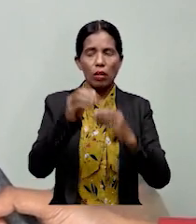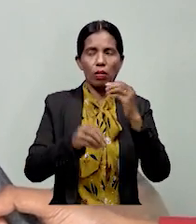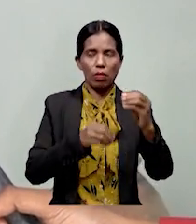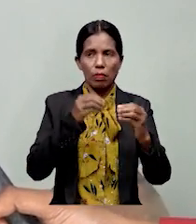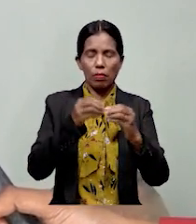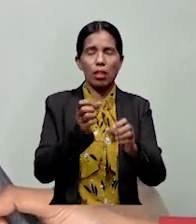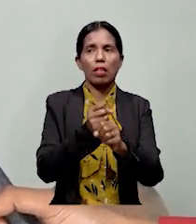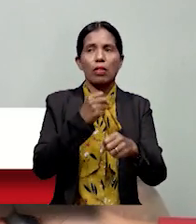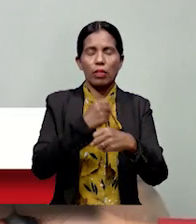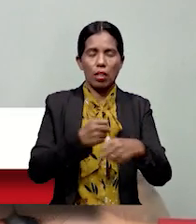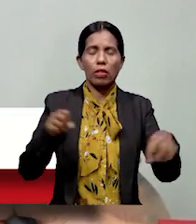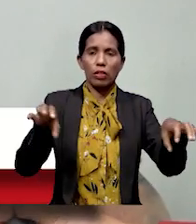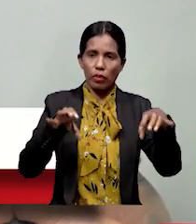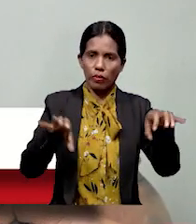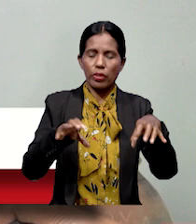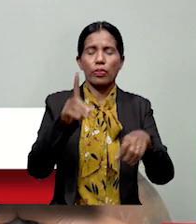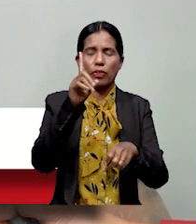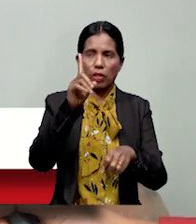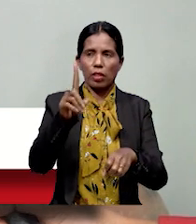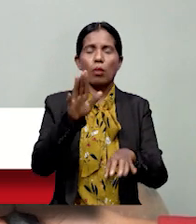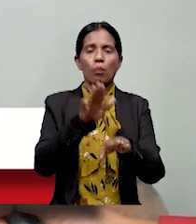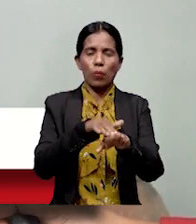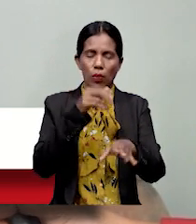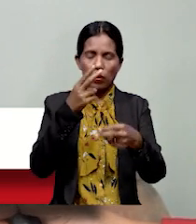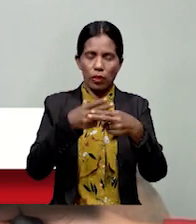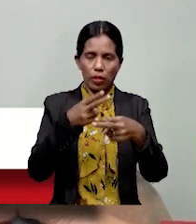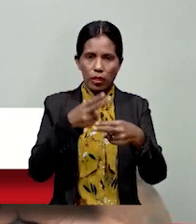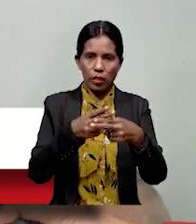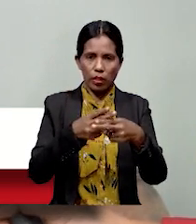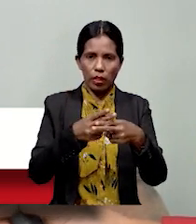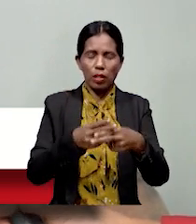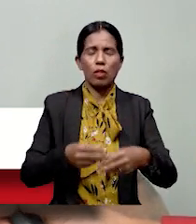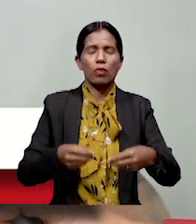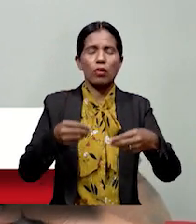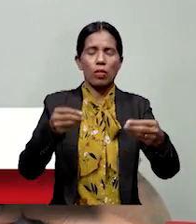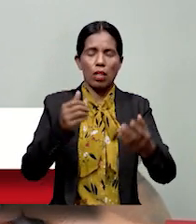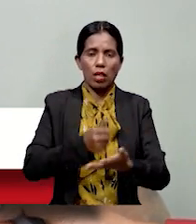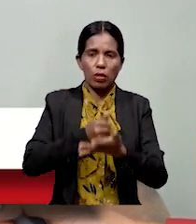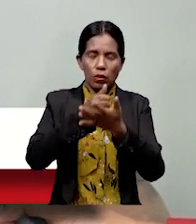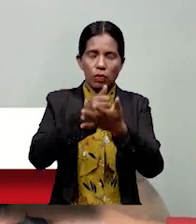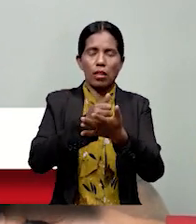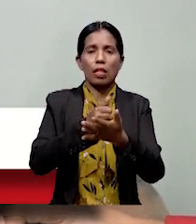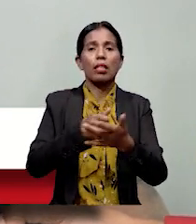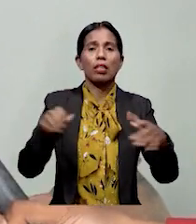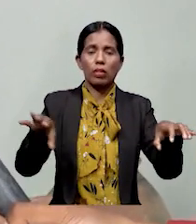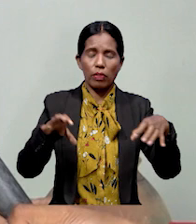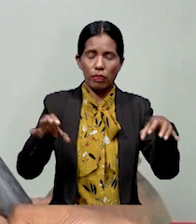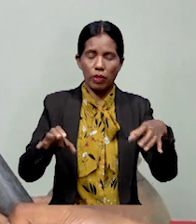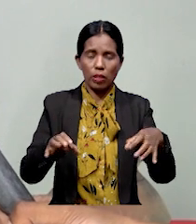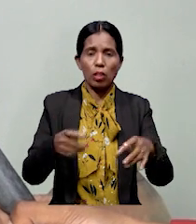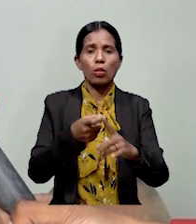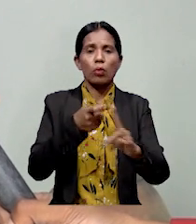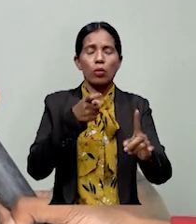atu halo servisu ida. Vebolu naran obras missionaris pontificias ne duni servisu ida nebe Vaticano mo